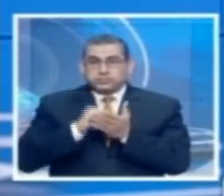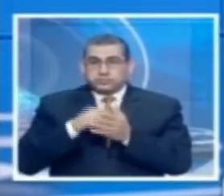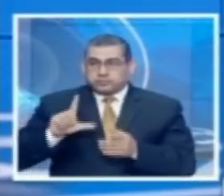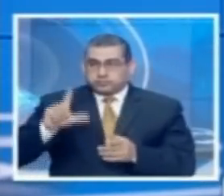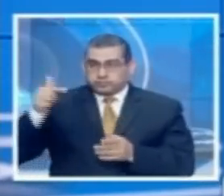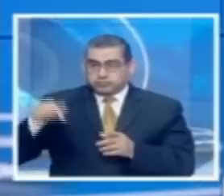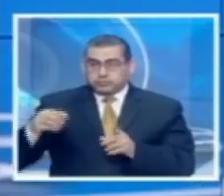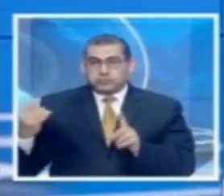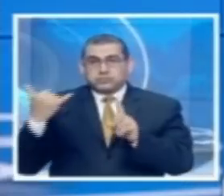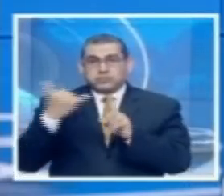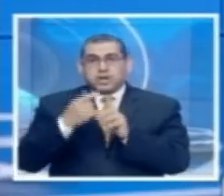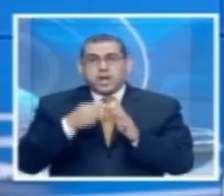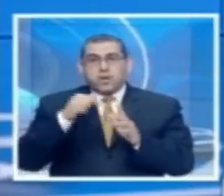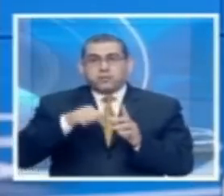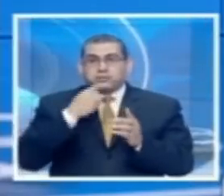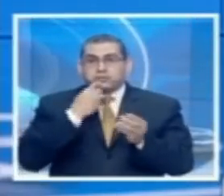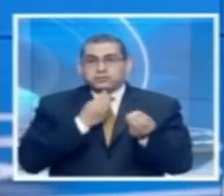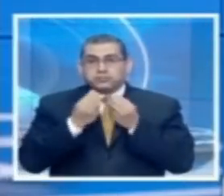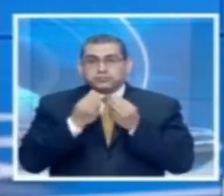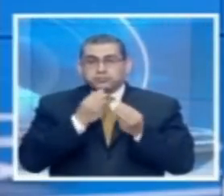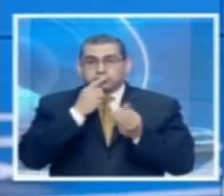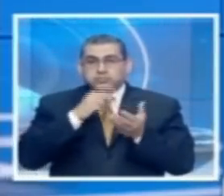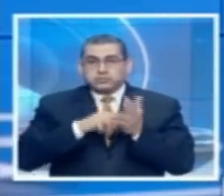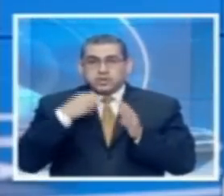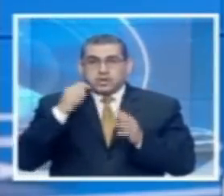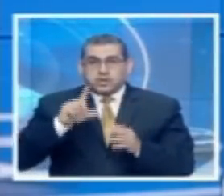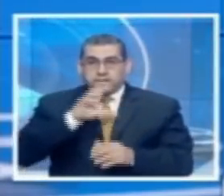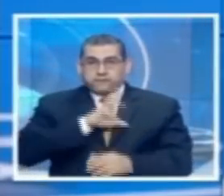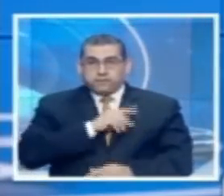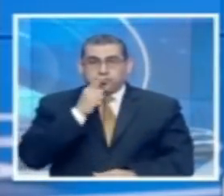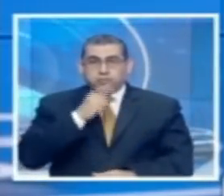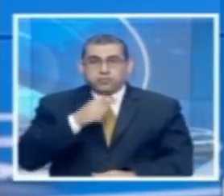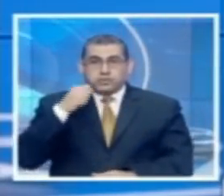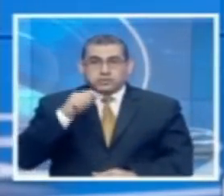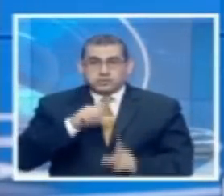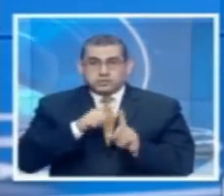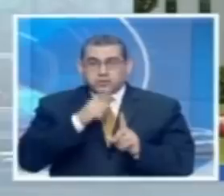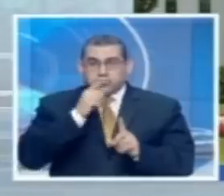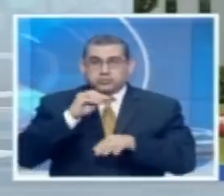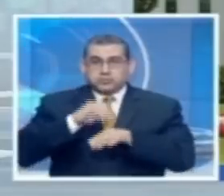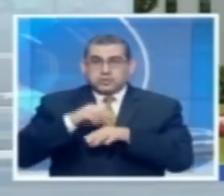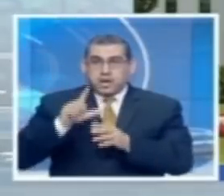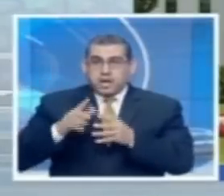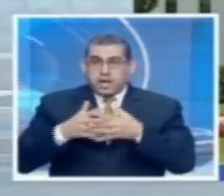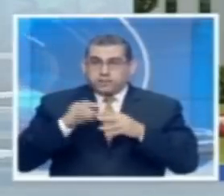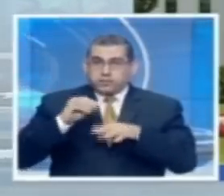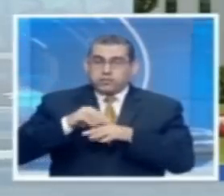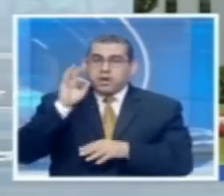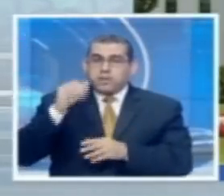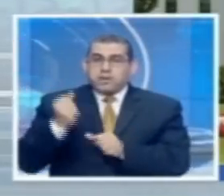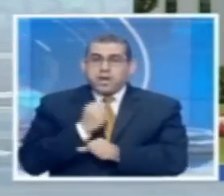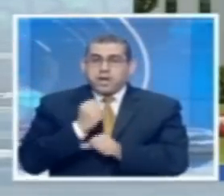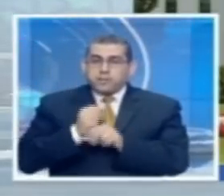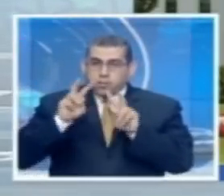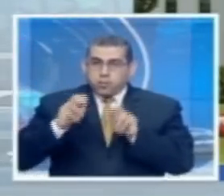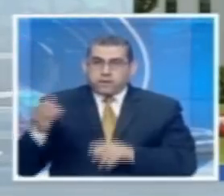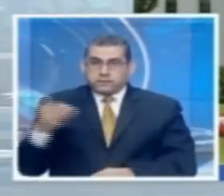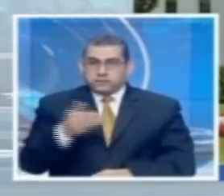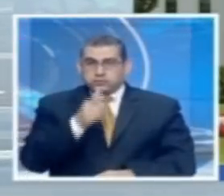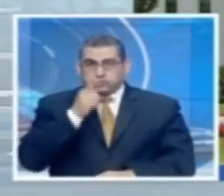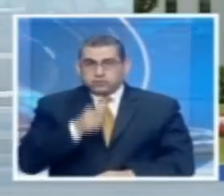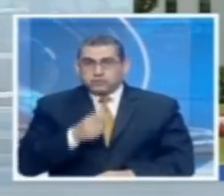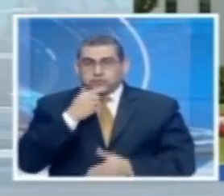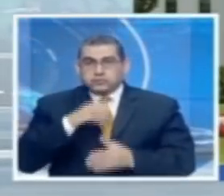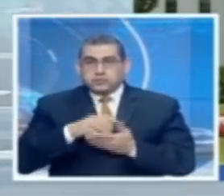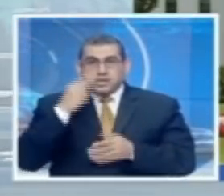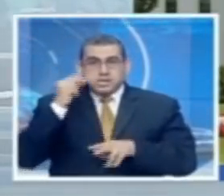دخوله البيت الابيض. وقد افادت الرئاسة الفلسطينية ان عباس طلب بايدن بالعمل على وقف الاعتداءات